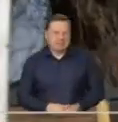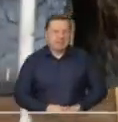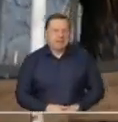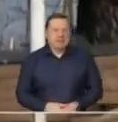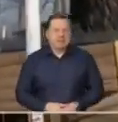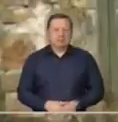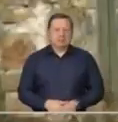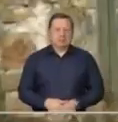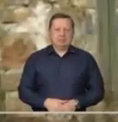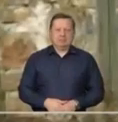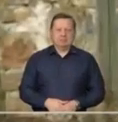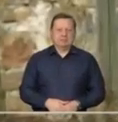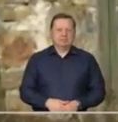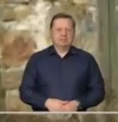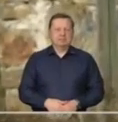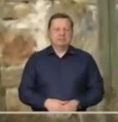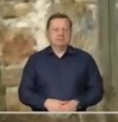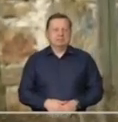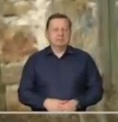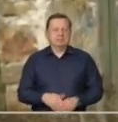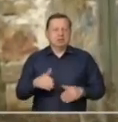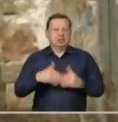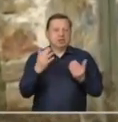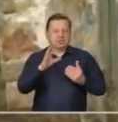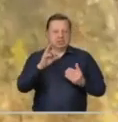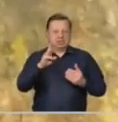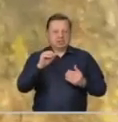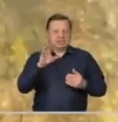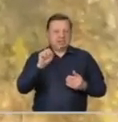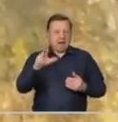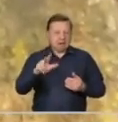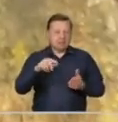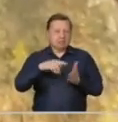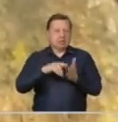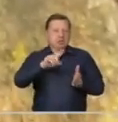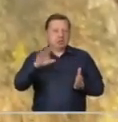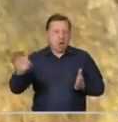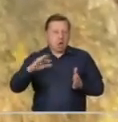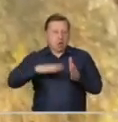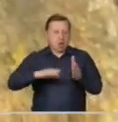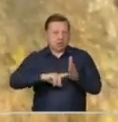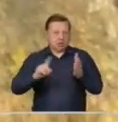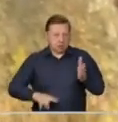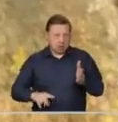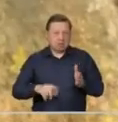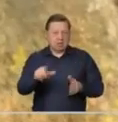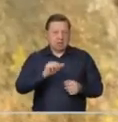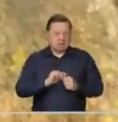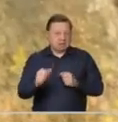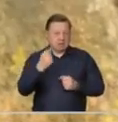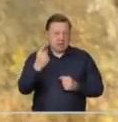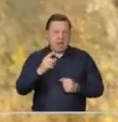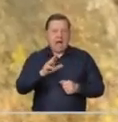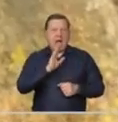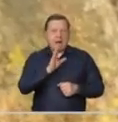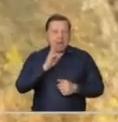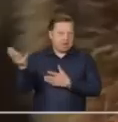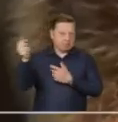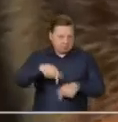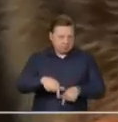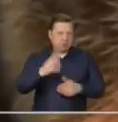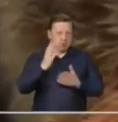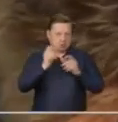kopyto. Dzień świstaka w zoo w Łącznej na Dolnym Śląsku. Mieszkają tam prawdopodobnie jedyne w Polsce świstaki amerykańskie. Zwierzęta